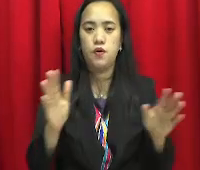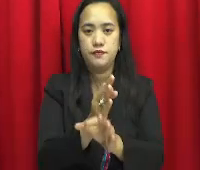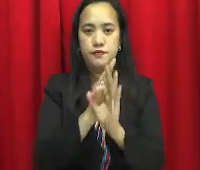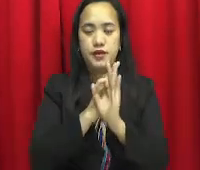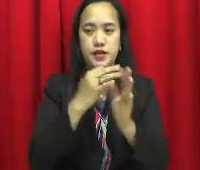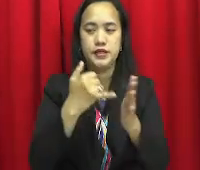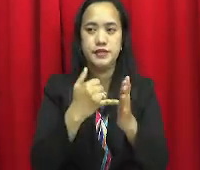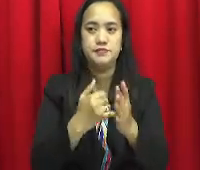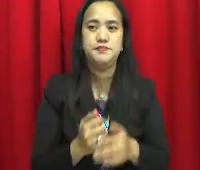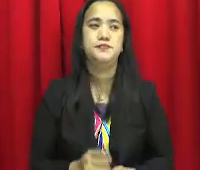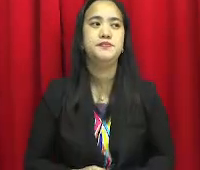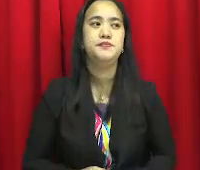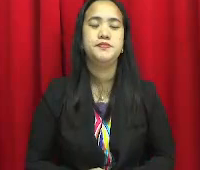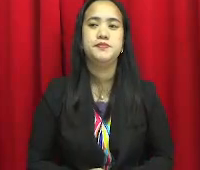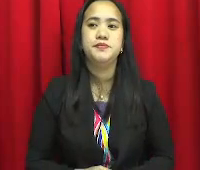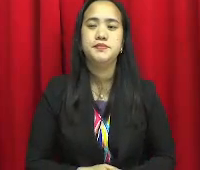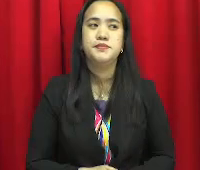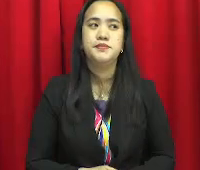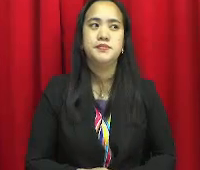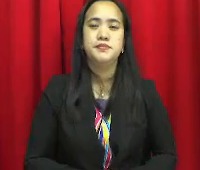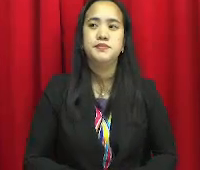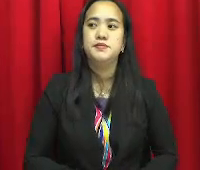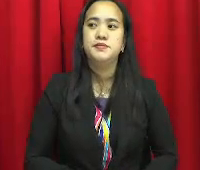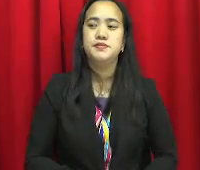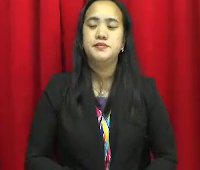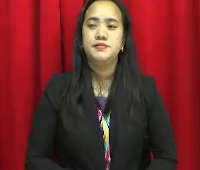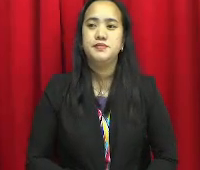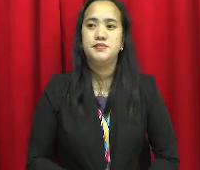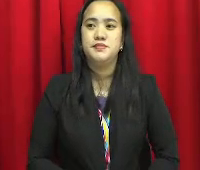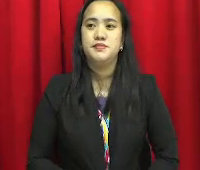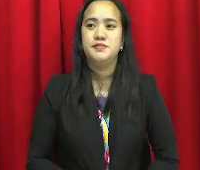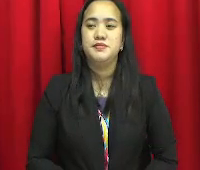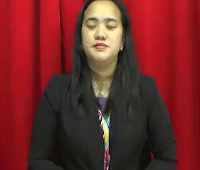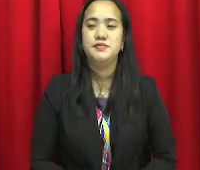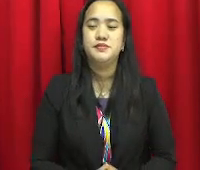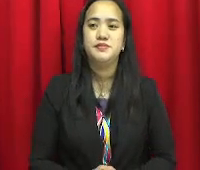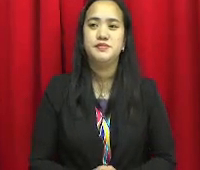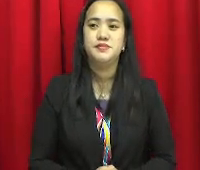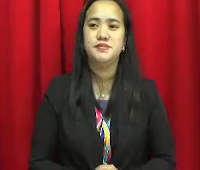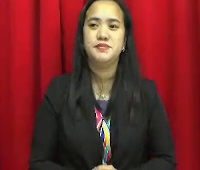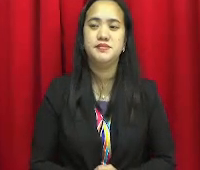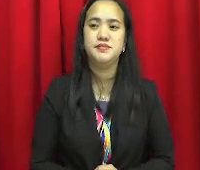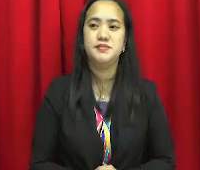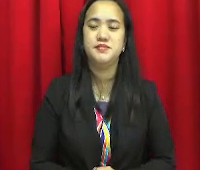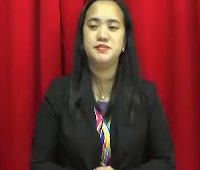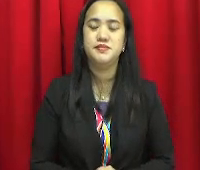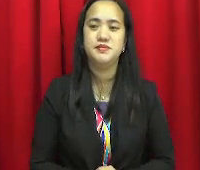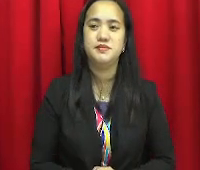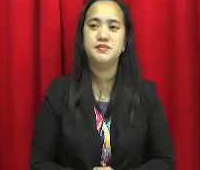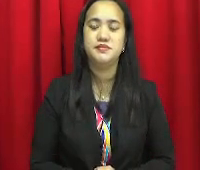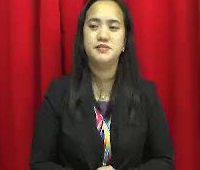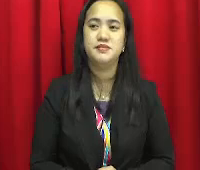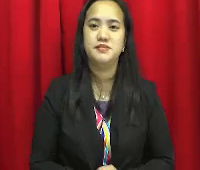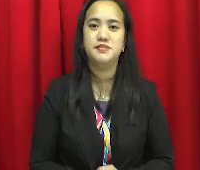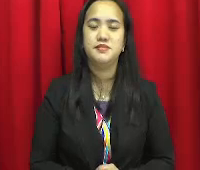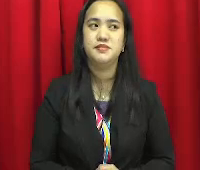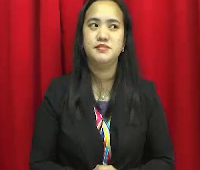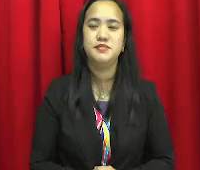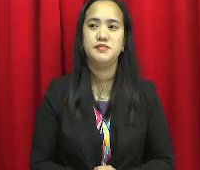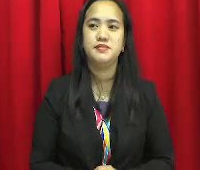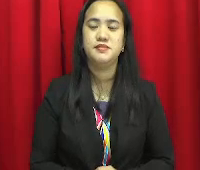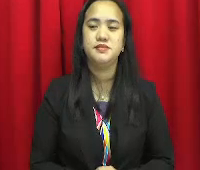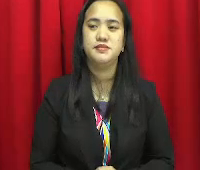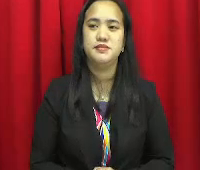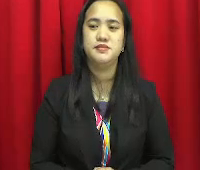go ahead, go ahead. Maganda tong usapin na ito, mga kapatid. Ayun, sinagot po ni Blessy yung sabi ni